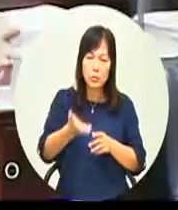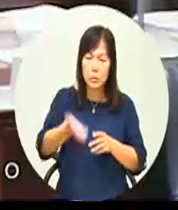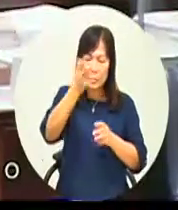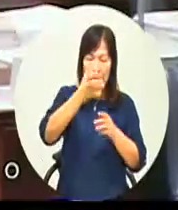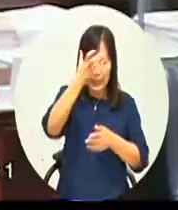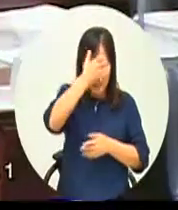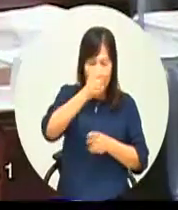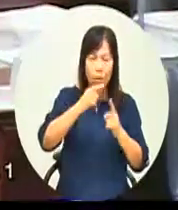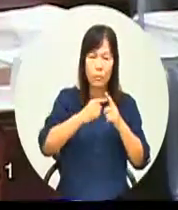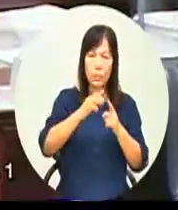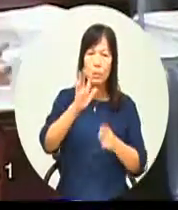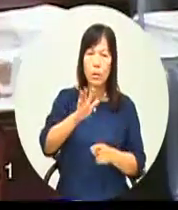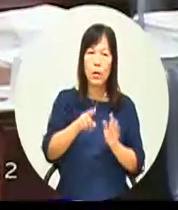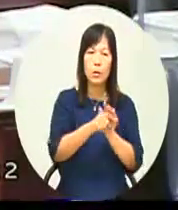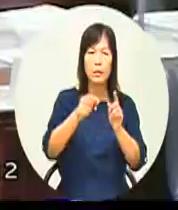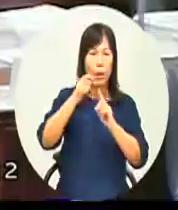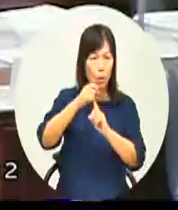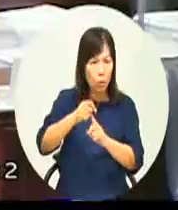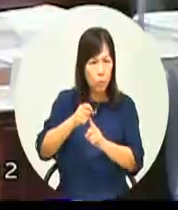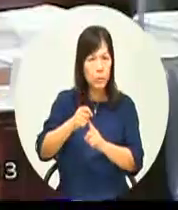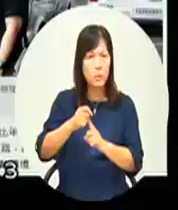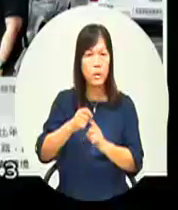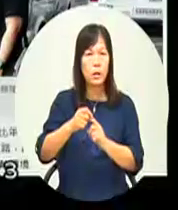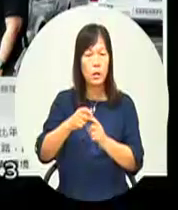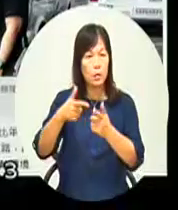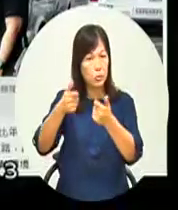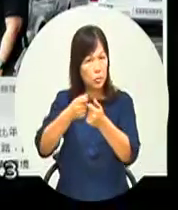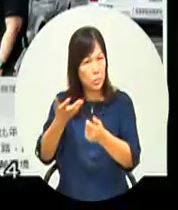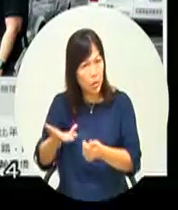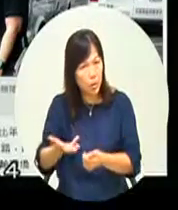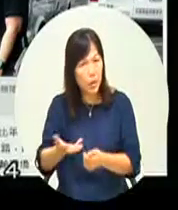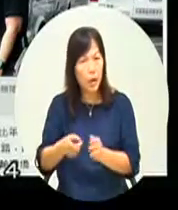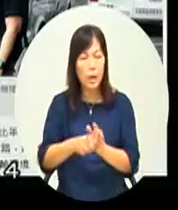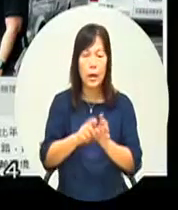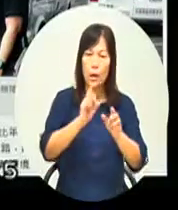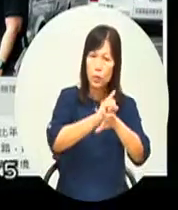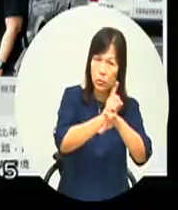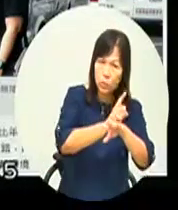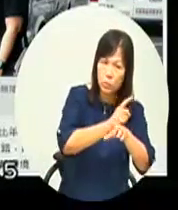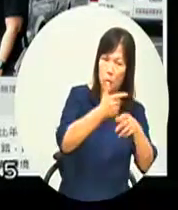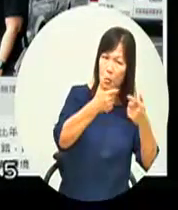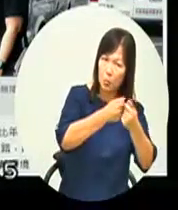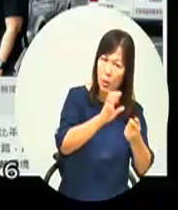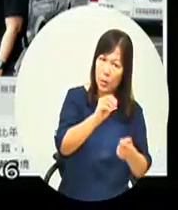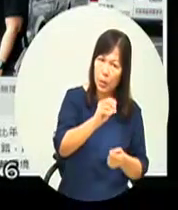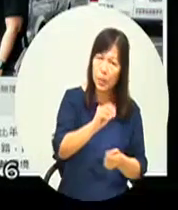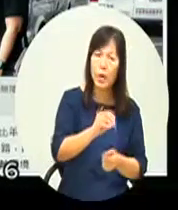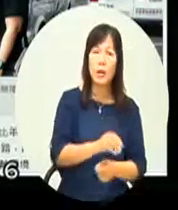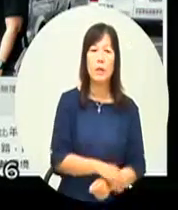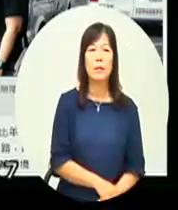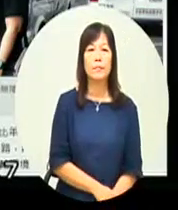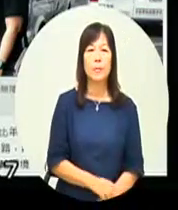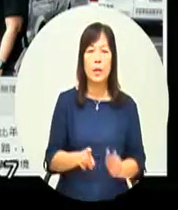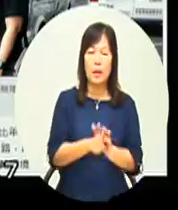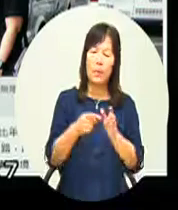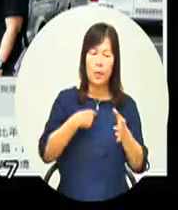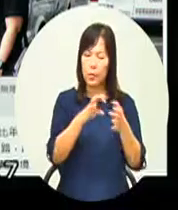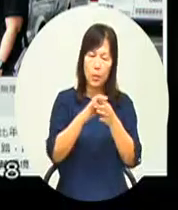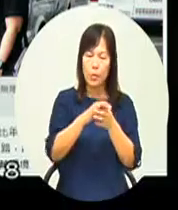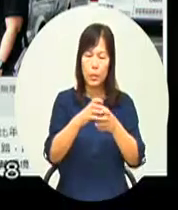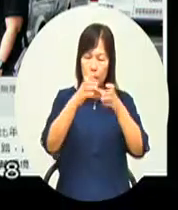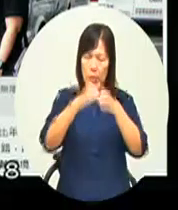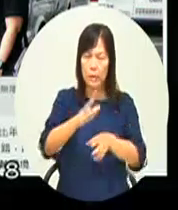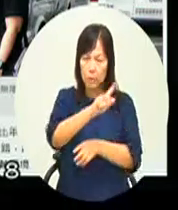括公车是不是适合因坐，家庭车是不是适合因坐，我们的相关的设